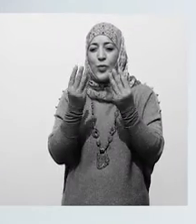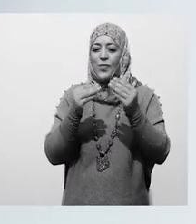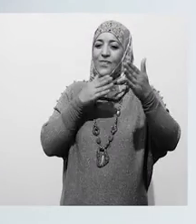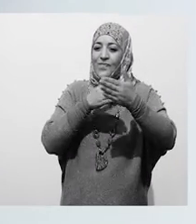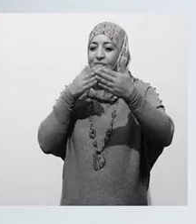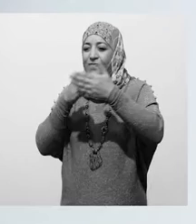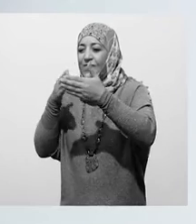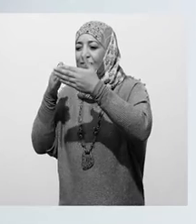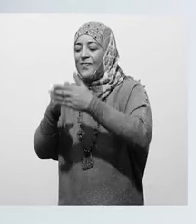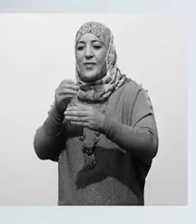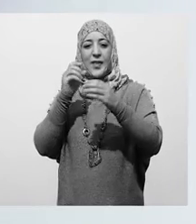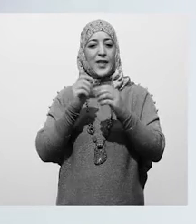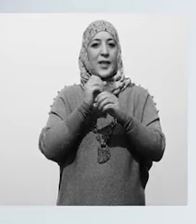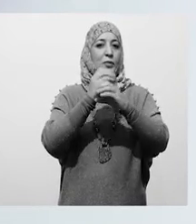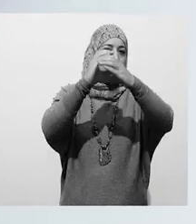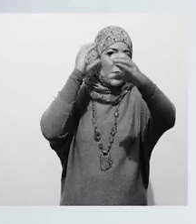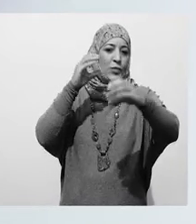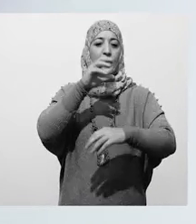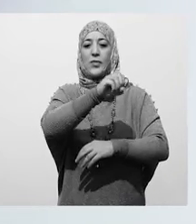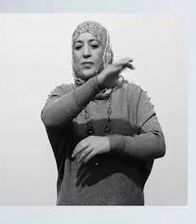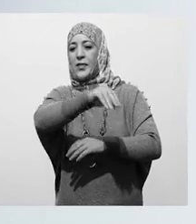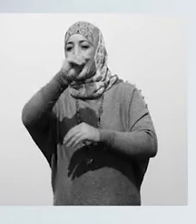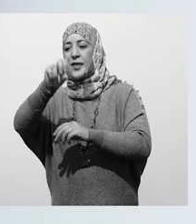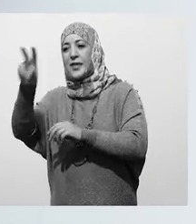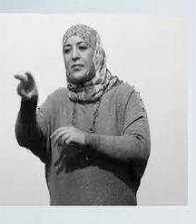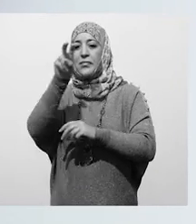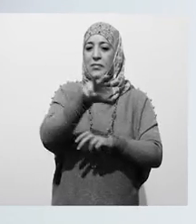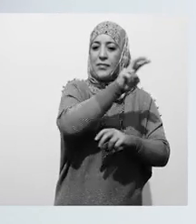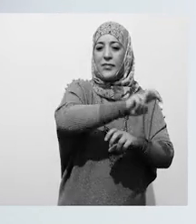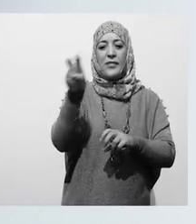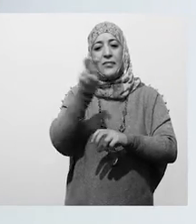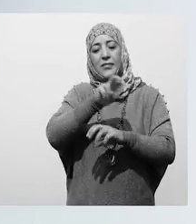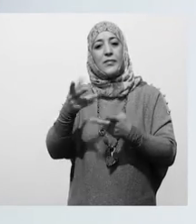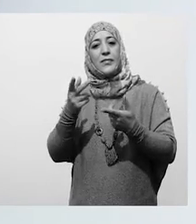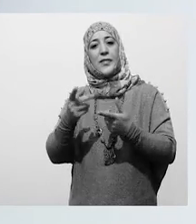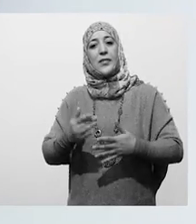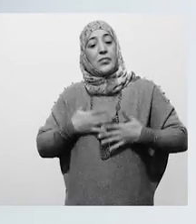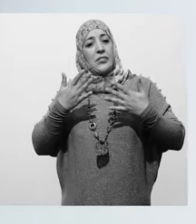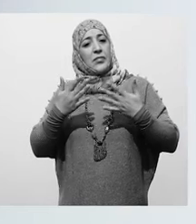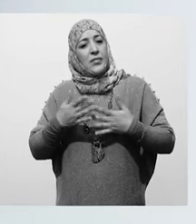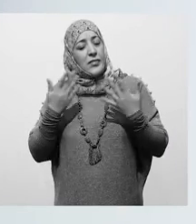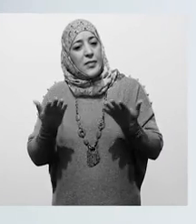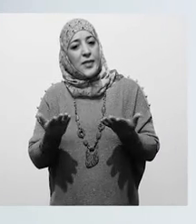beaucoup de difficultés de déplacement, de transport, de faire satisfaire